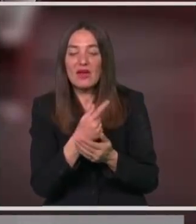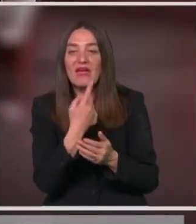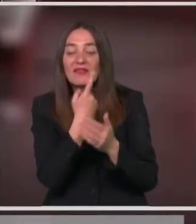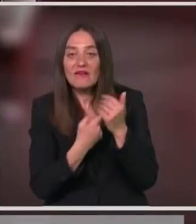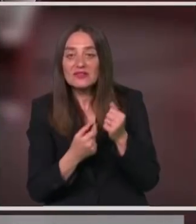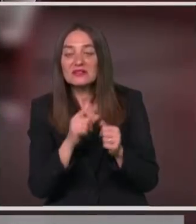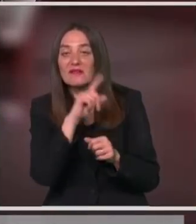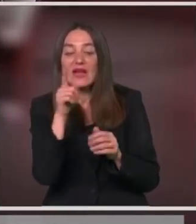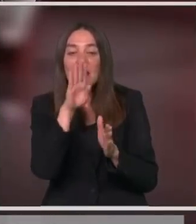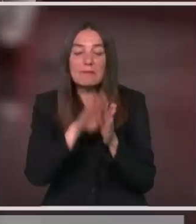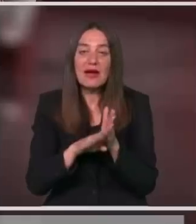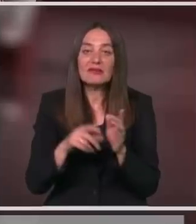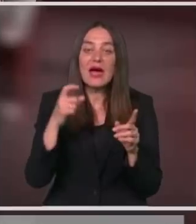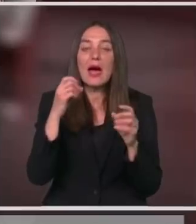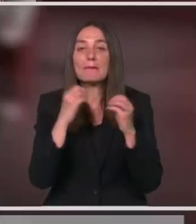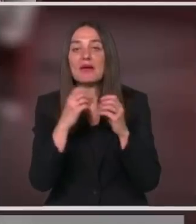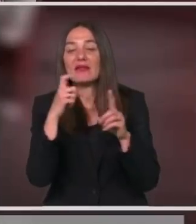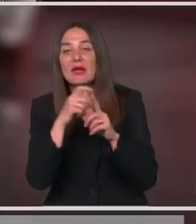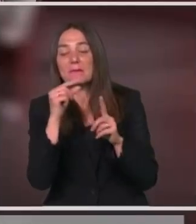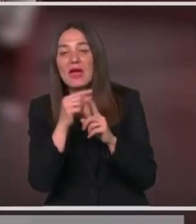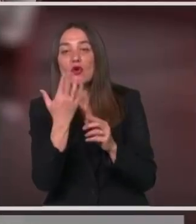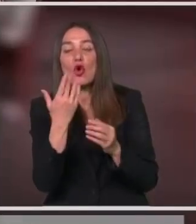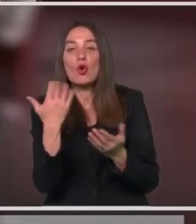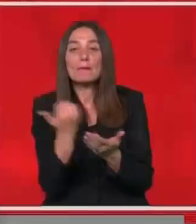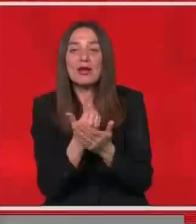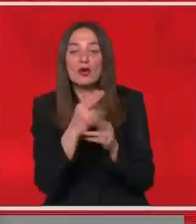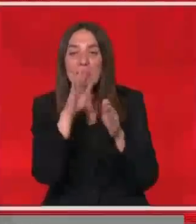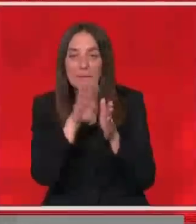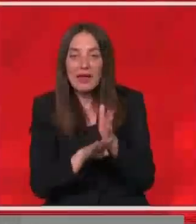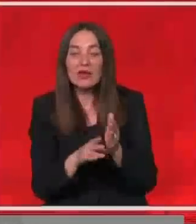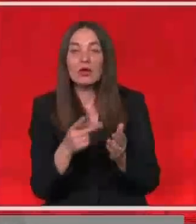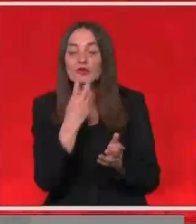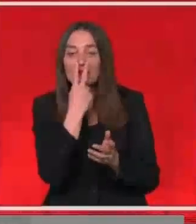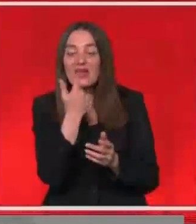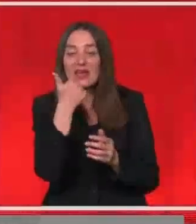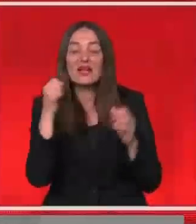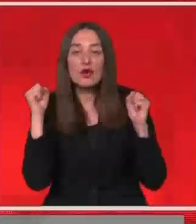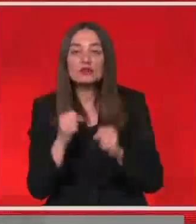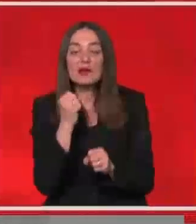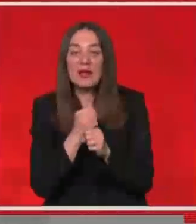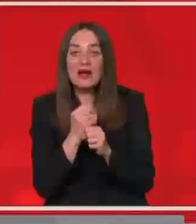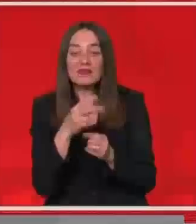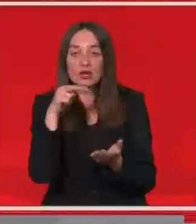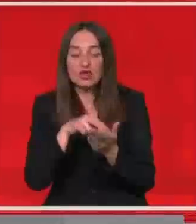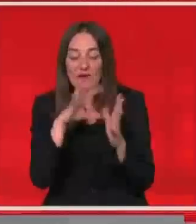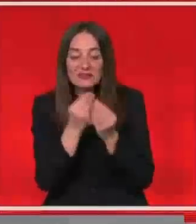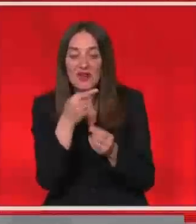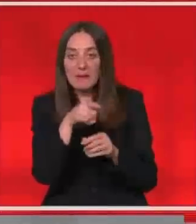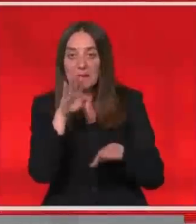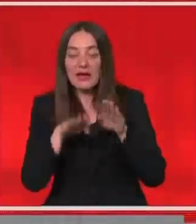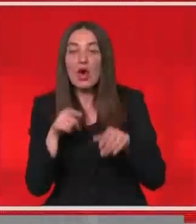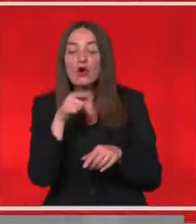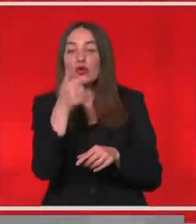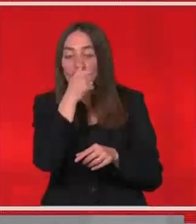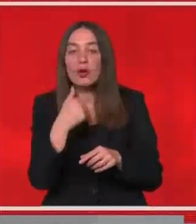da li vam BDP pada i koliko vam pada, koliko vam padaju prihodi i tako dalje. Dakle, jedan ozbiljan rad stoji iza svih ovih mera. Ono što